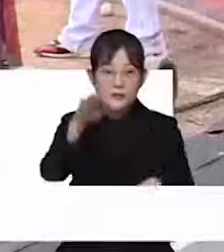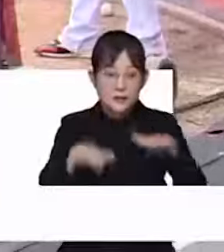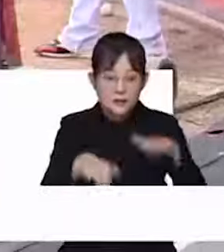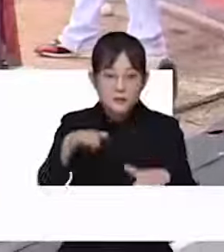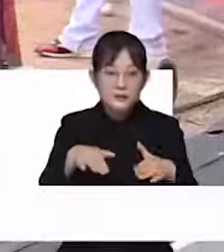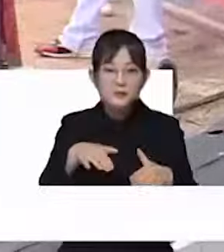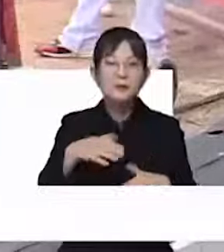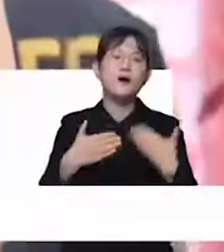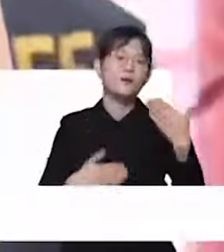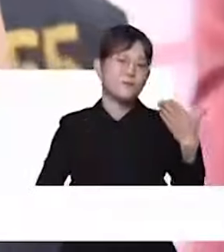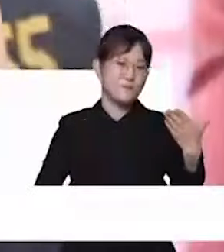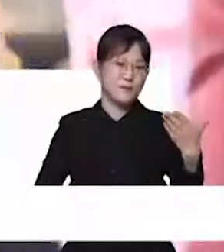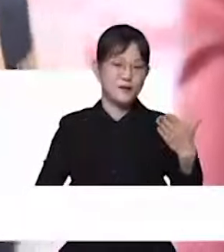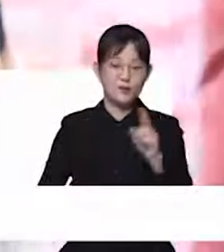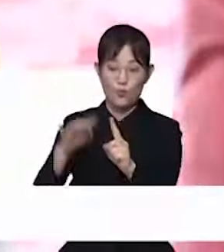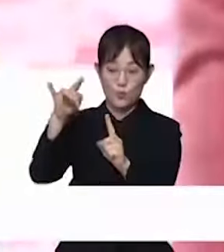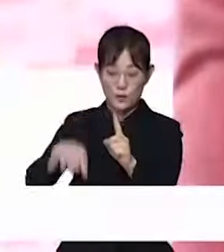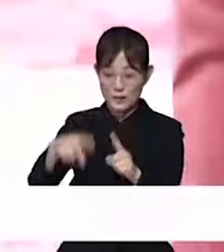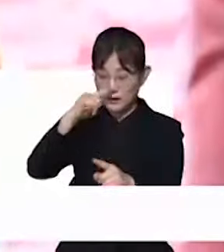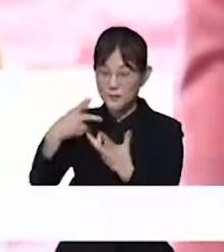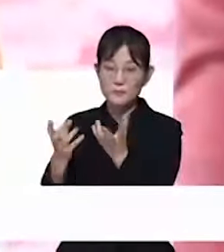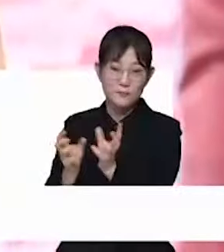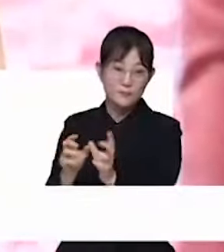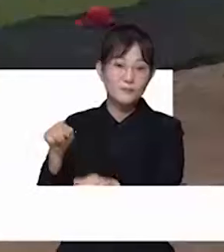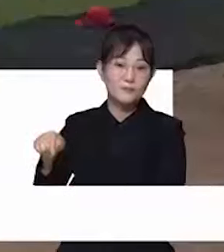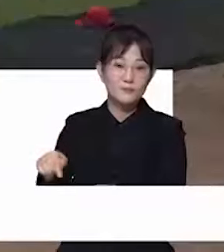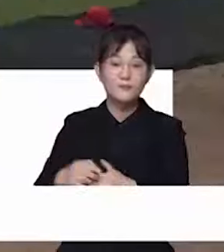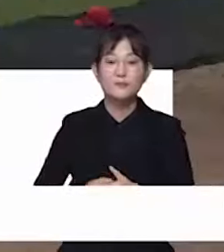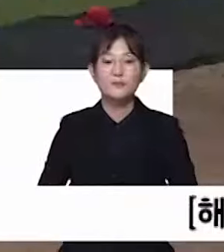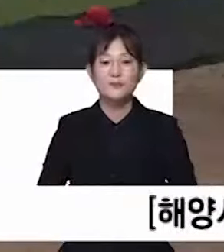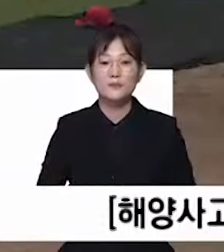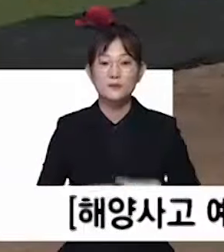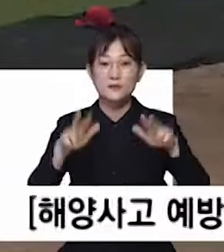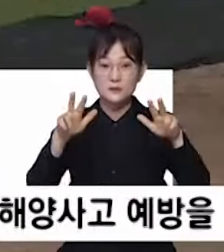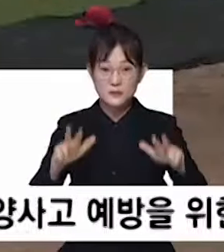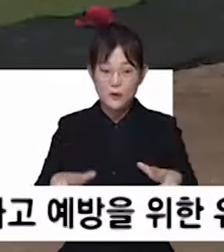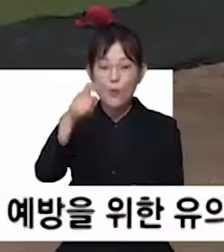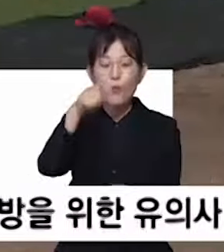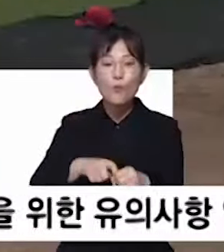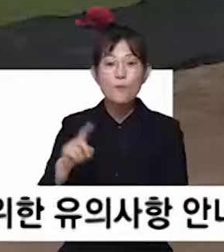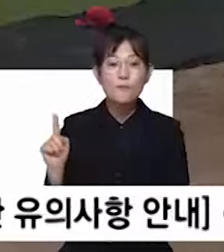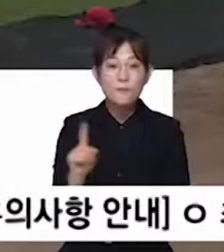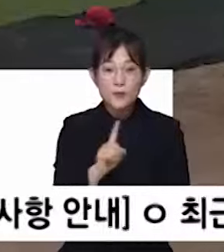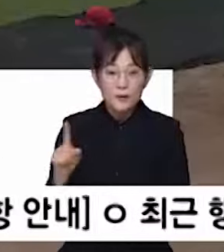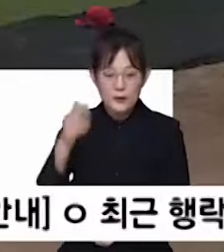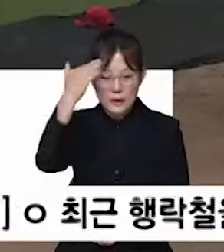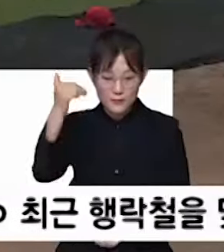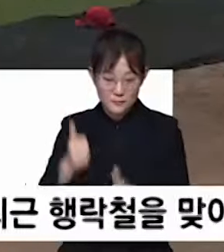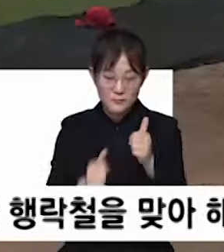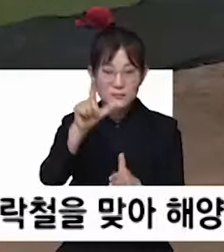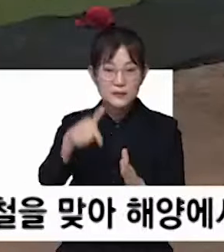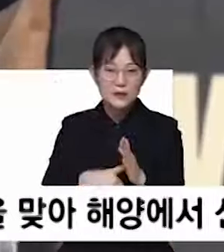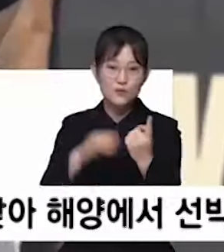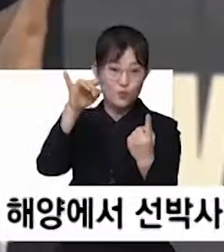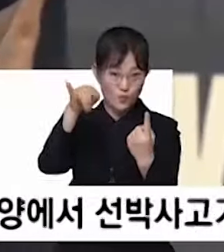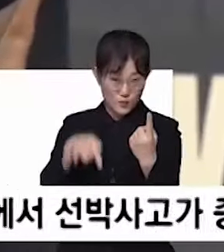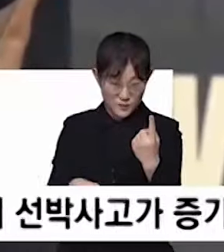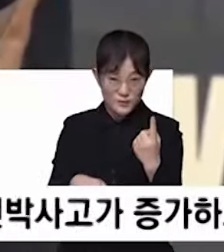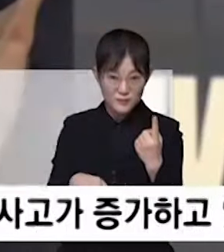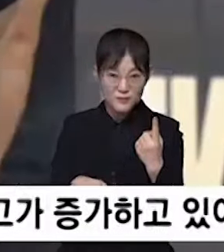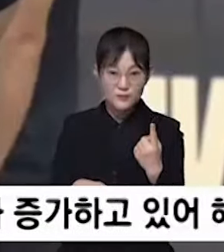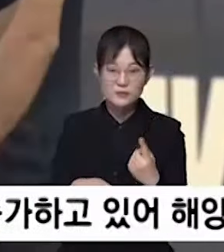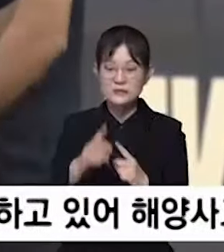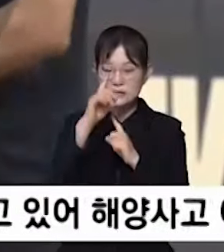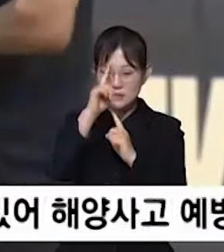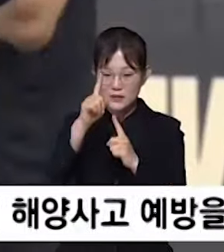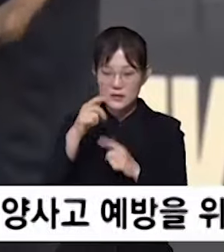압도적 실력으로 정규리그 트로피를 들어올린 기아. 이제 단 하나 남은 목표인 한국 시리즈 우승에서도 이범호